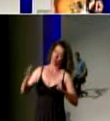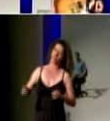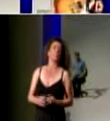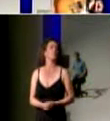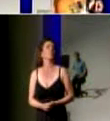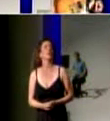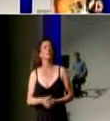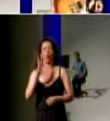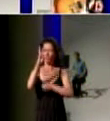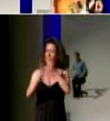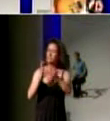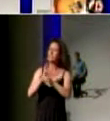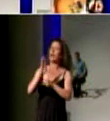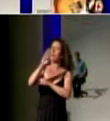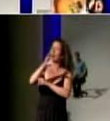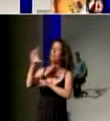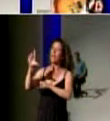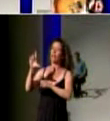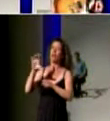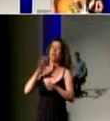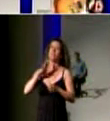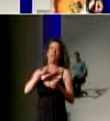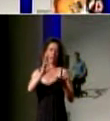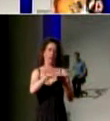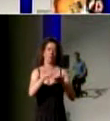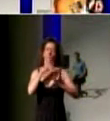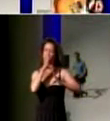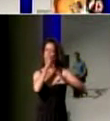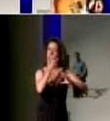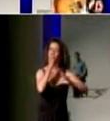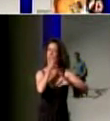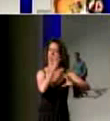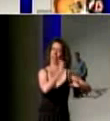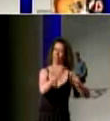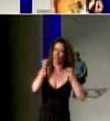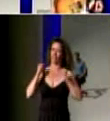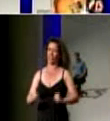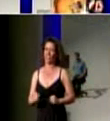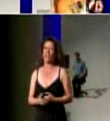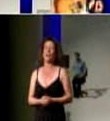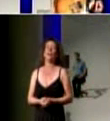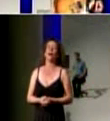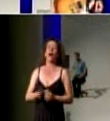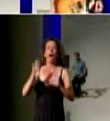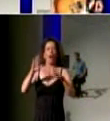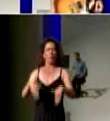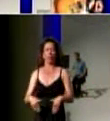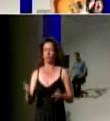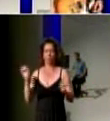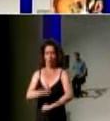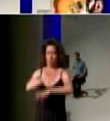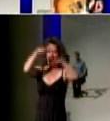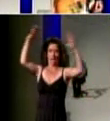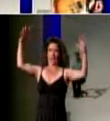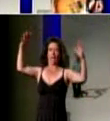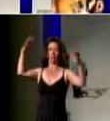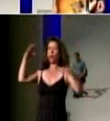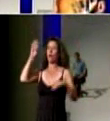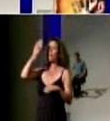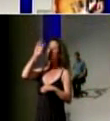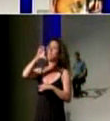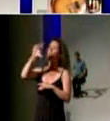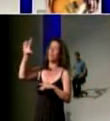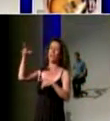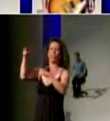j'ai travaillé 6 ans chez Bell, mais la musique m'appelait très fort. Et il y a eu un espèce de miracle qui s'est produit chez Bell,